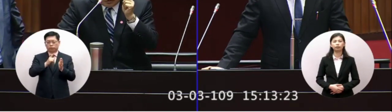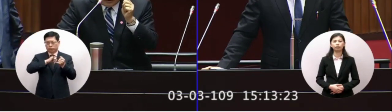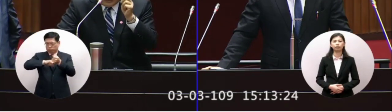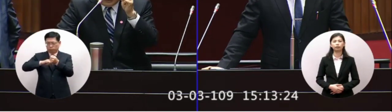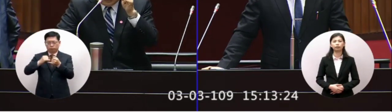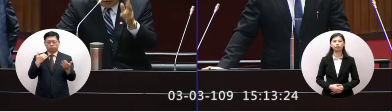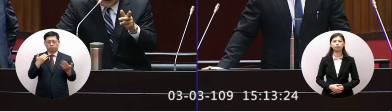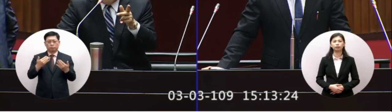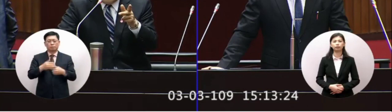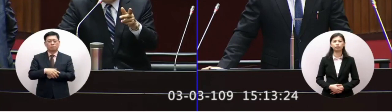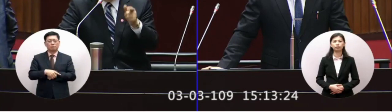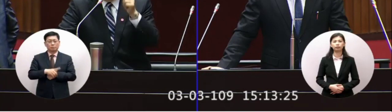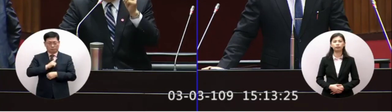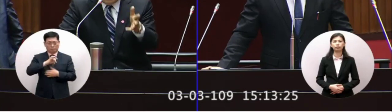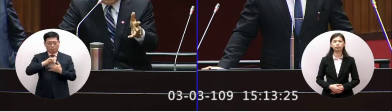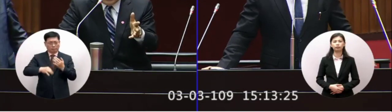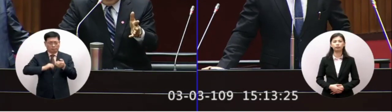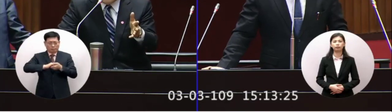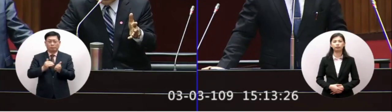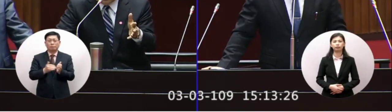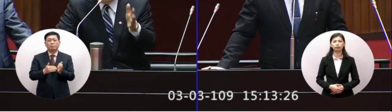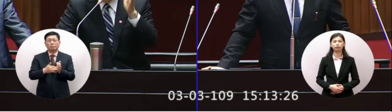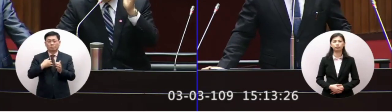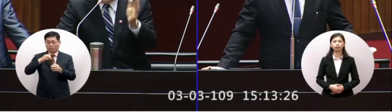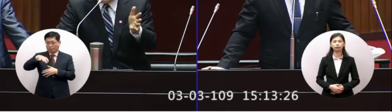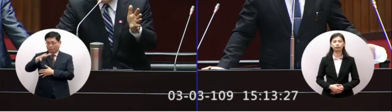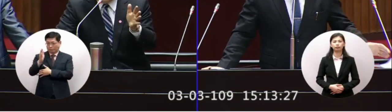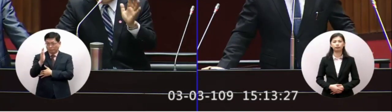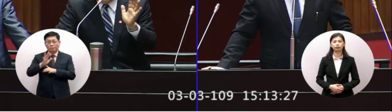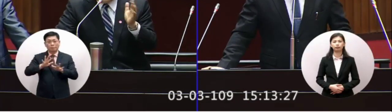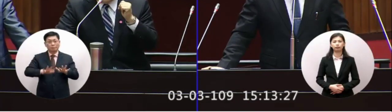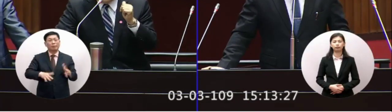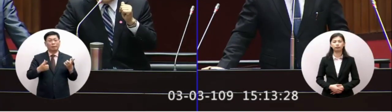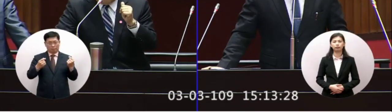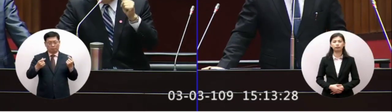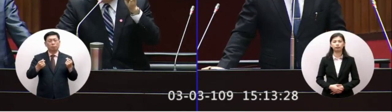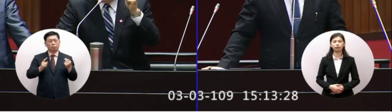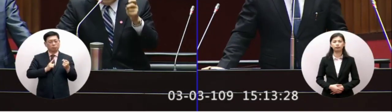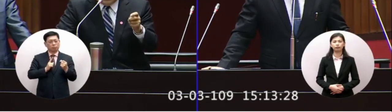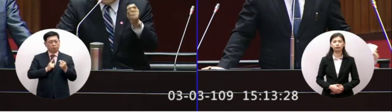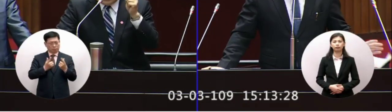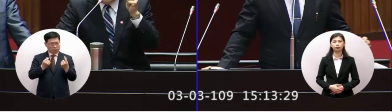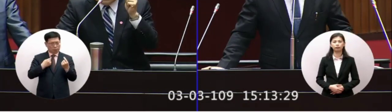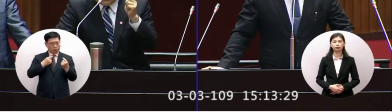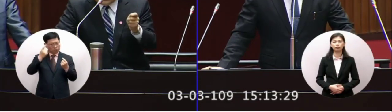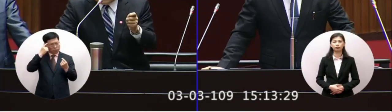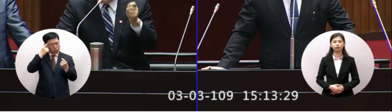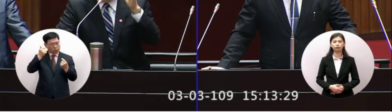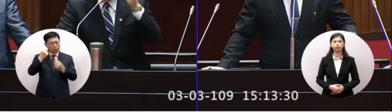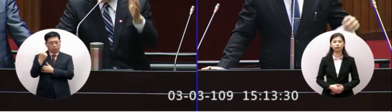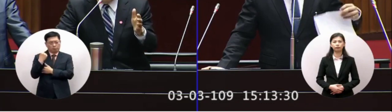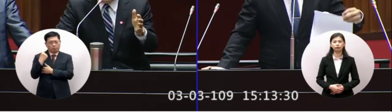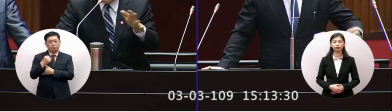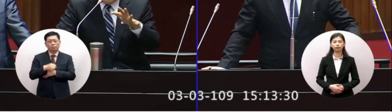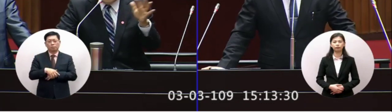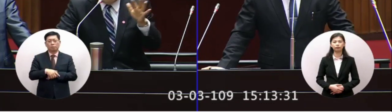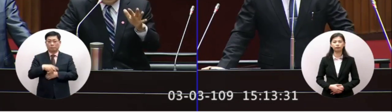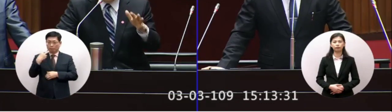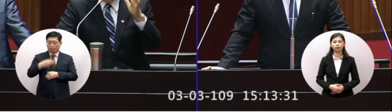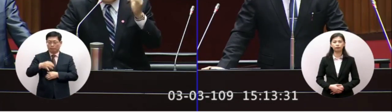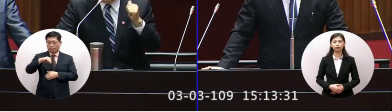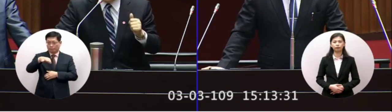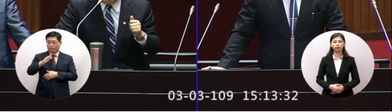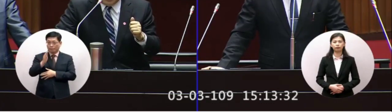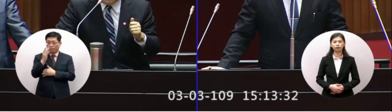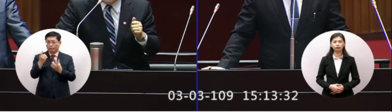有相关的作业的规范。地方政府这一次也都展现到非常积极，同时